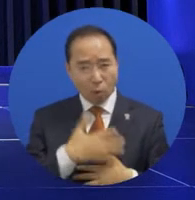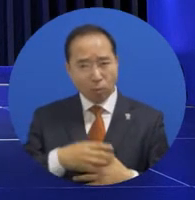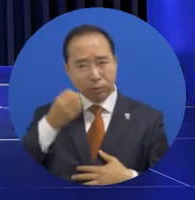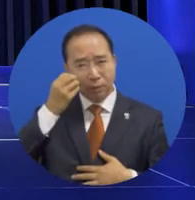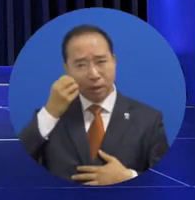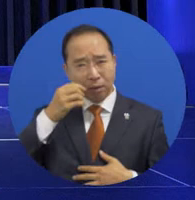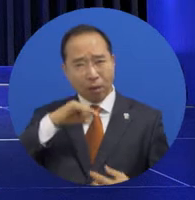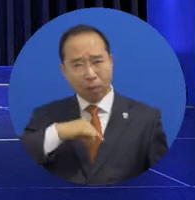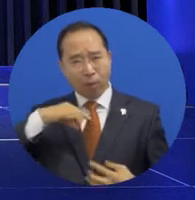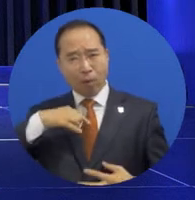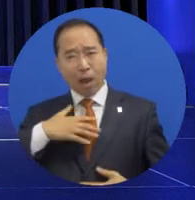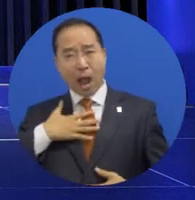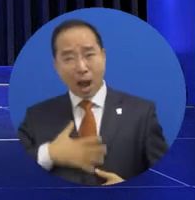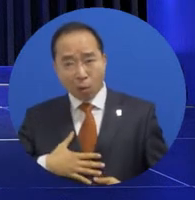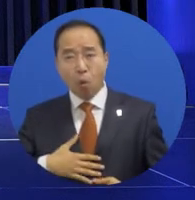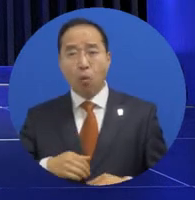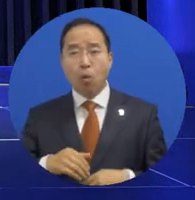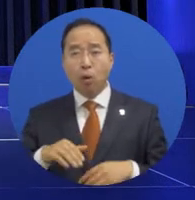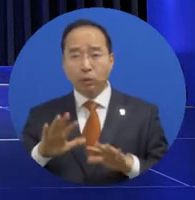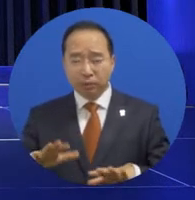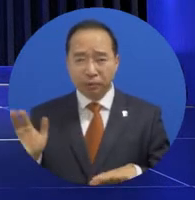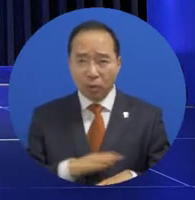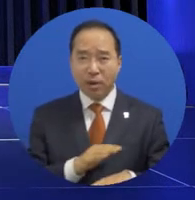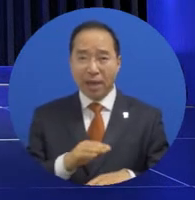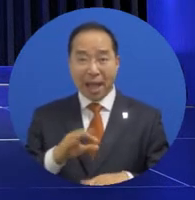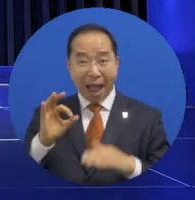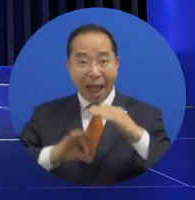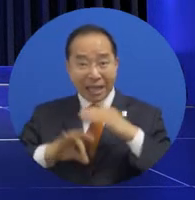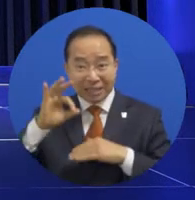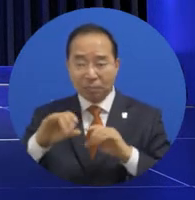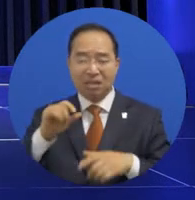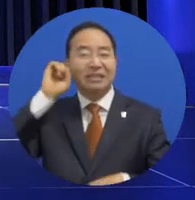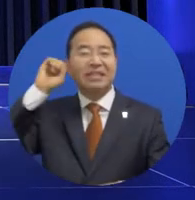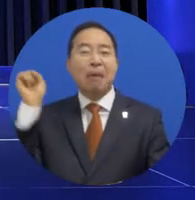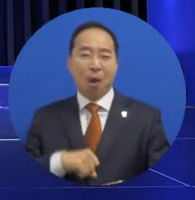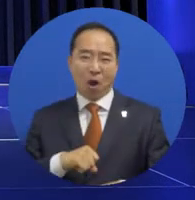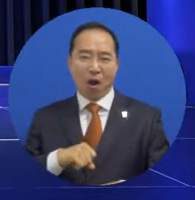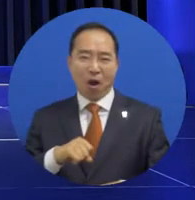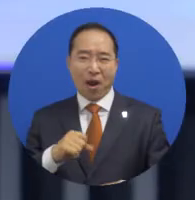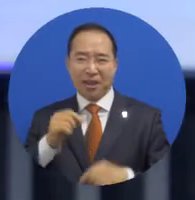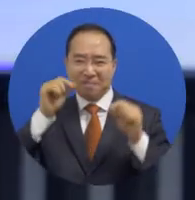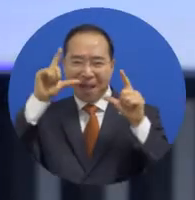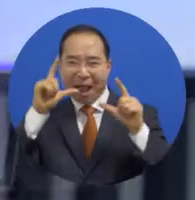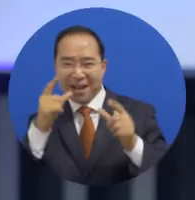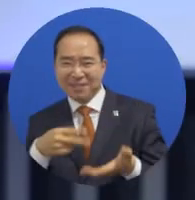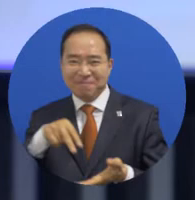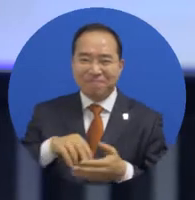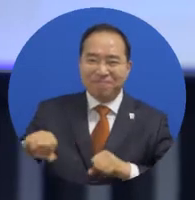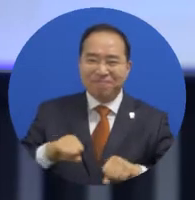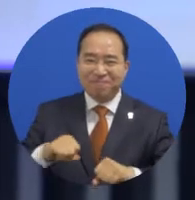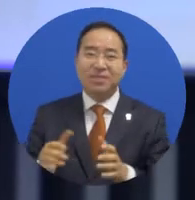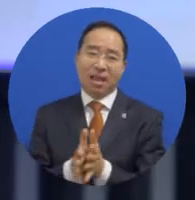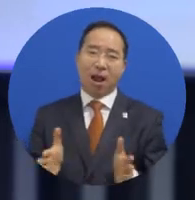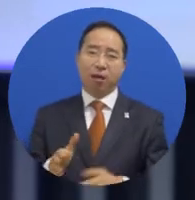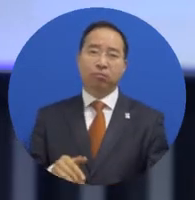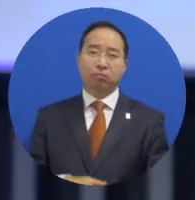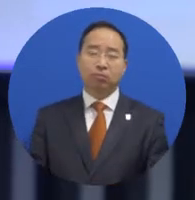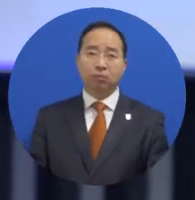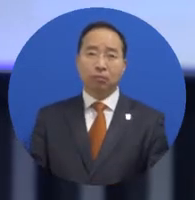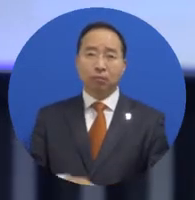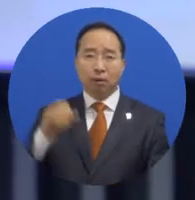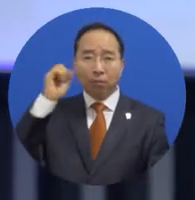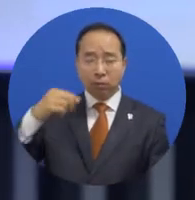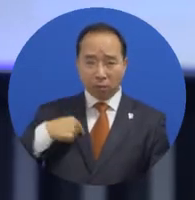해서 아침형도 아니에요. 저는 요즘 새벽에 일어나서 운동을 하거든요. 새벽형 근육